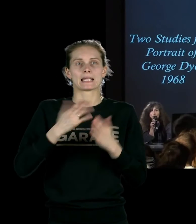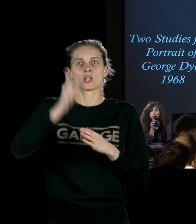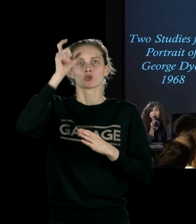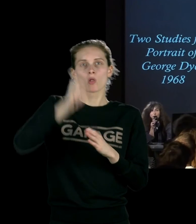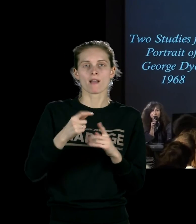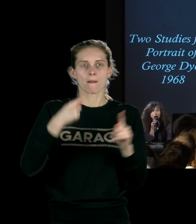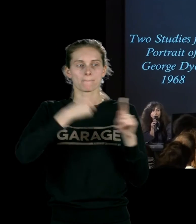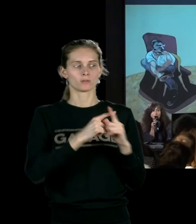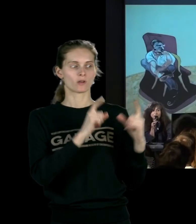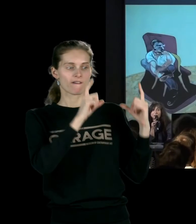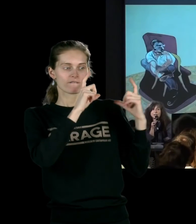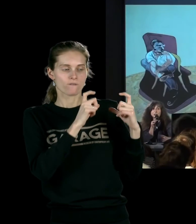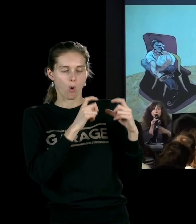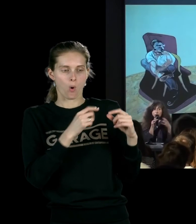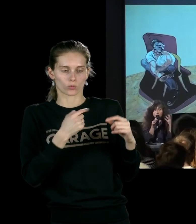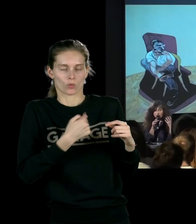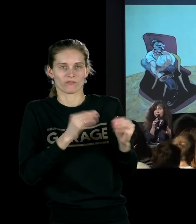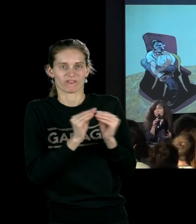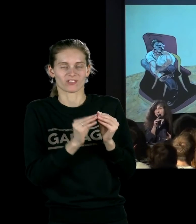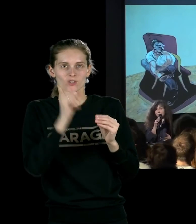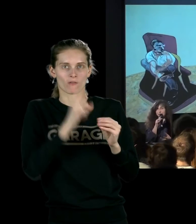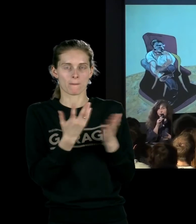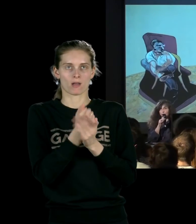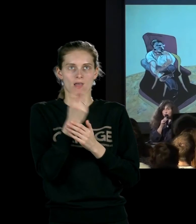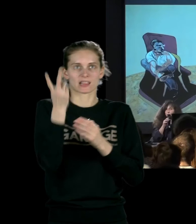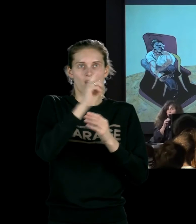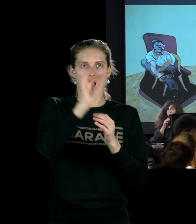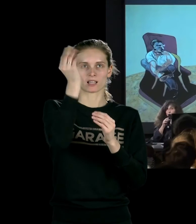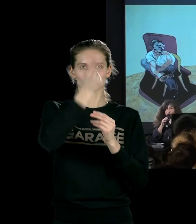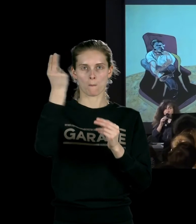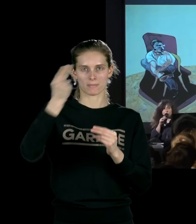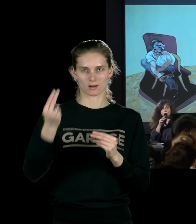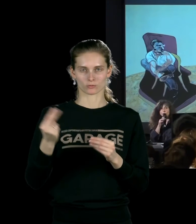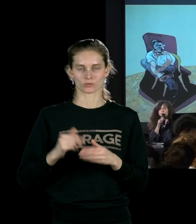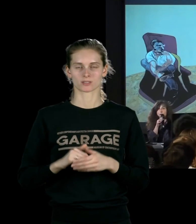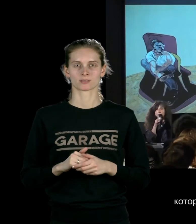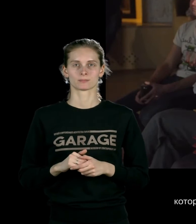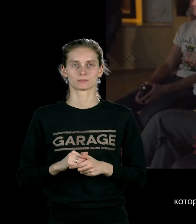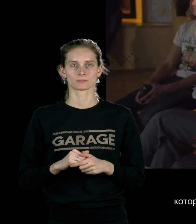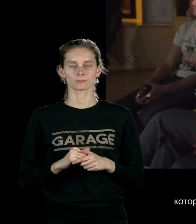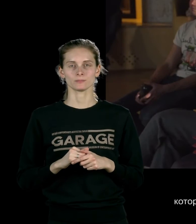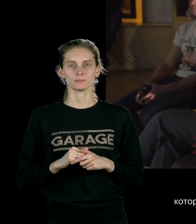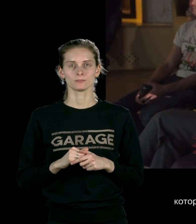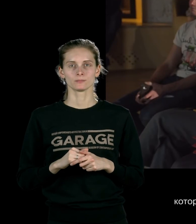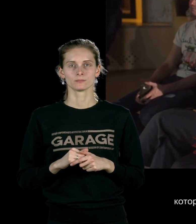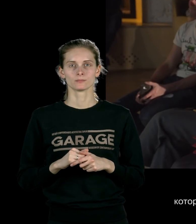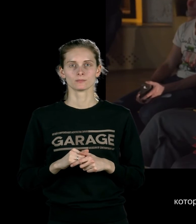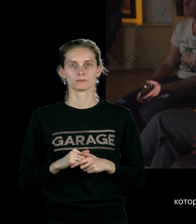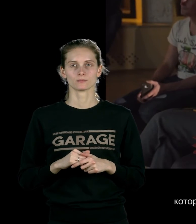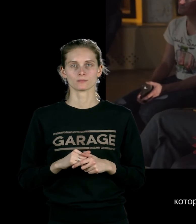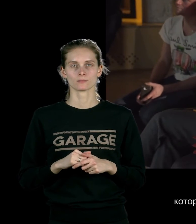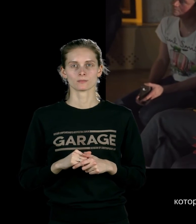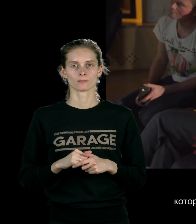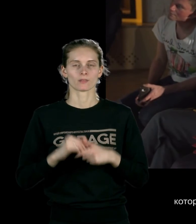удержать образ. Как все время человек растекается из этого образа, который ему навязывают. Еще один